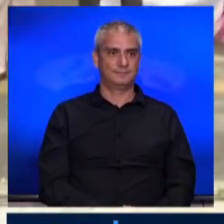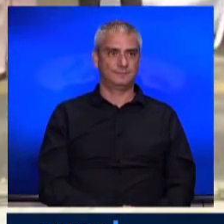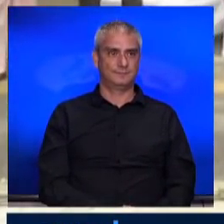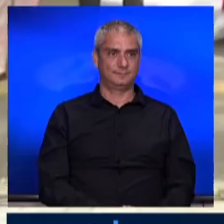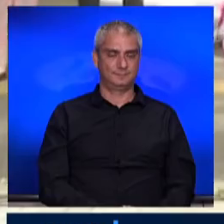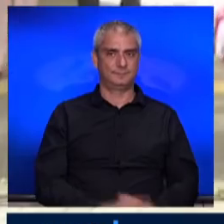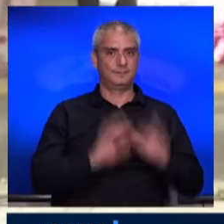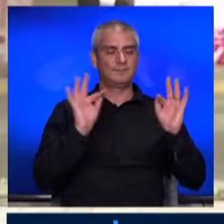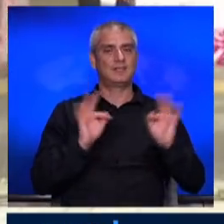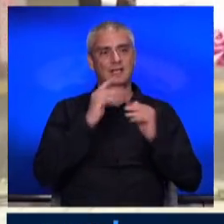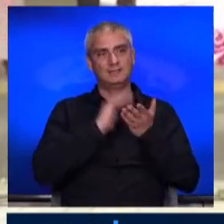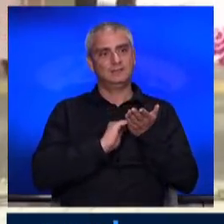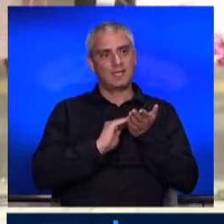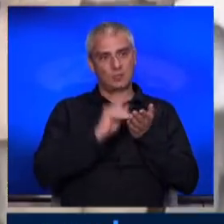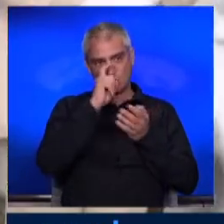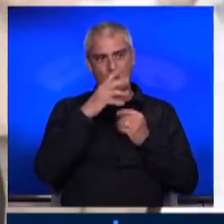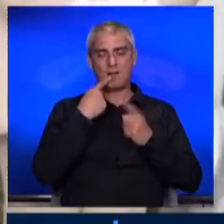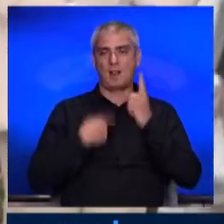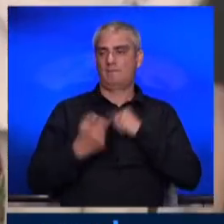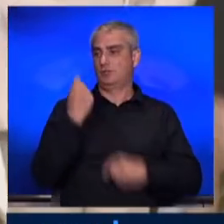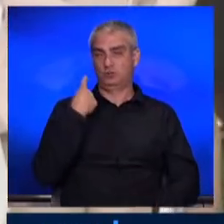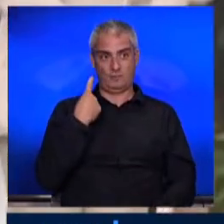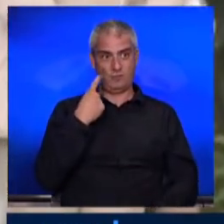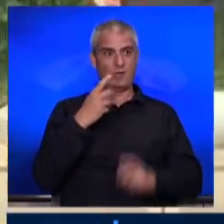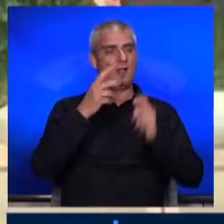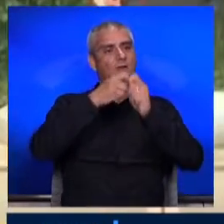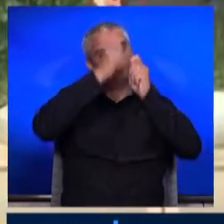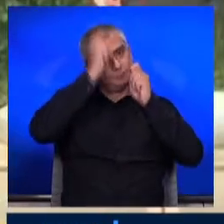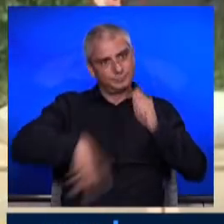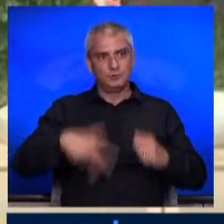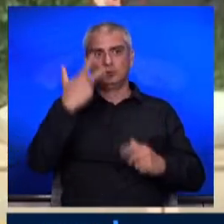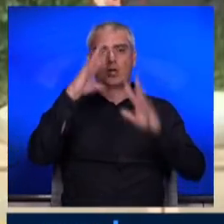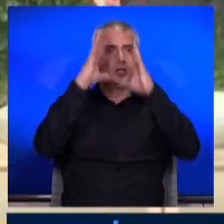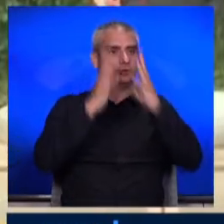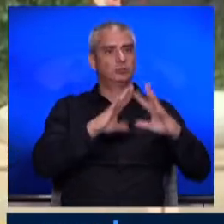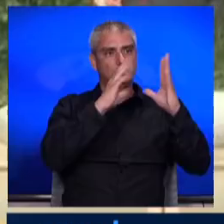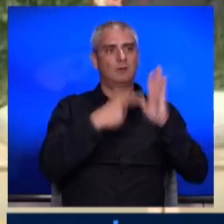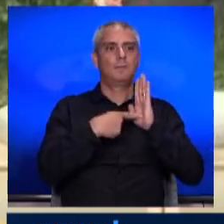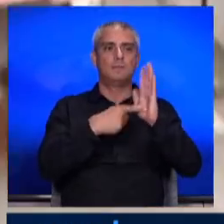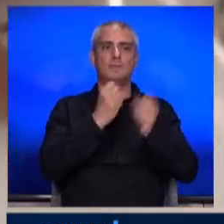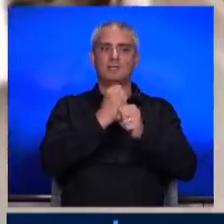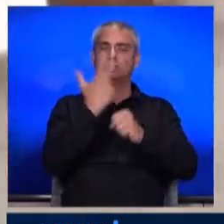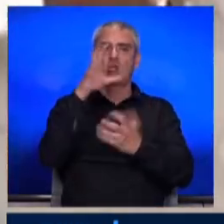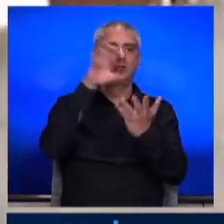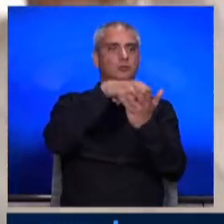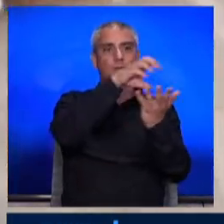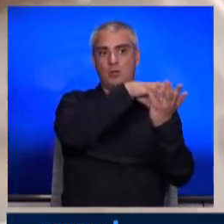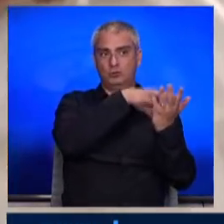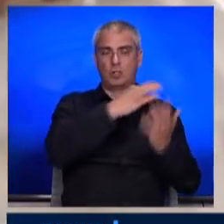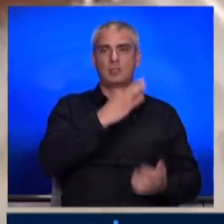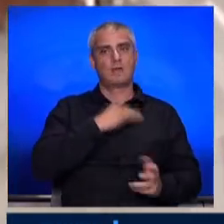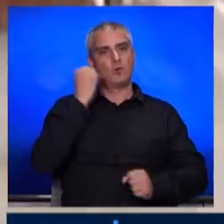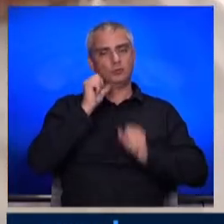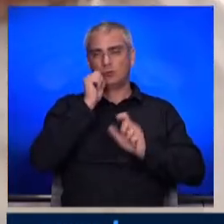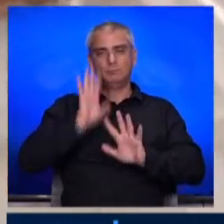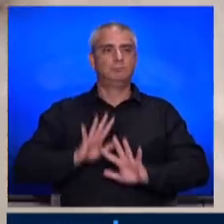הטקס הצנוע הזה התקיים בשבוע שעבר. 10 עלות מעל 3 אנדרטות המייצגות 3 מחוזות שנפגעו קשה